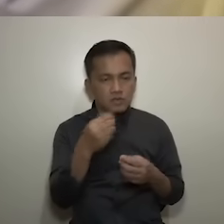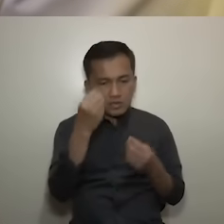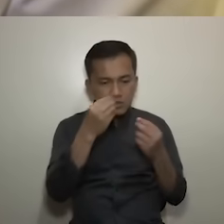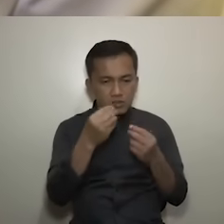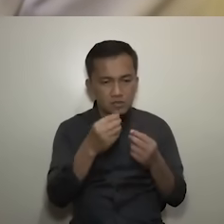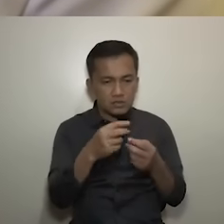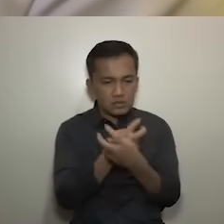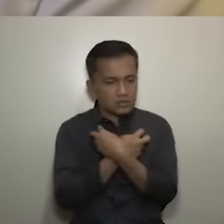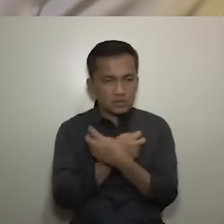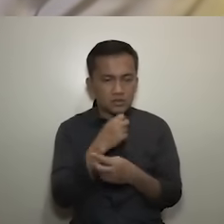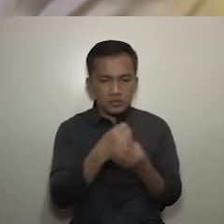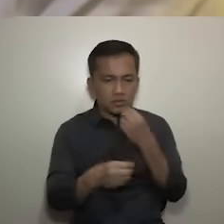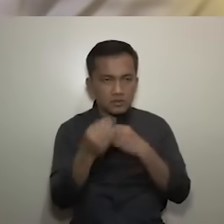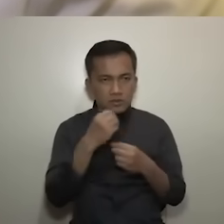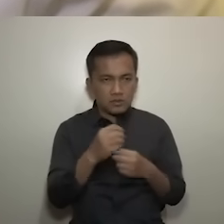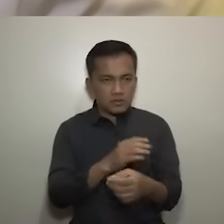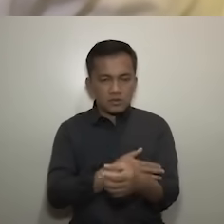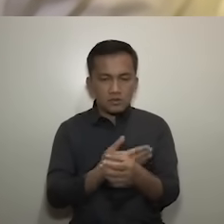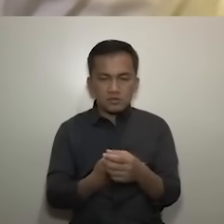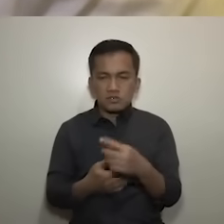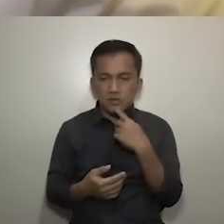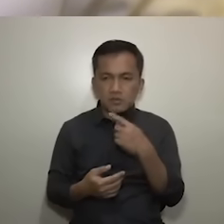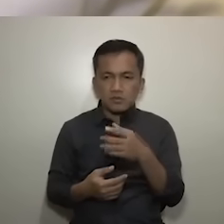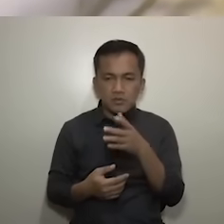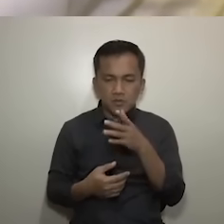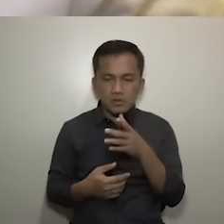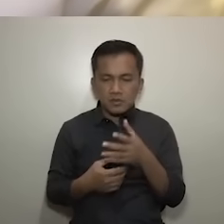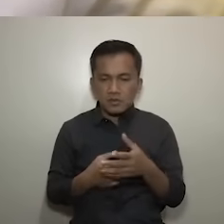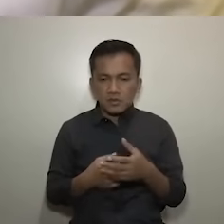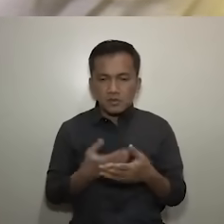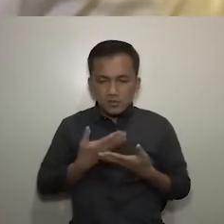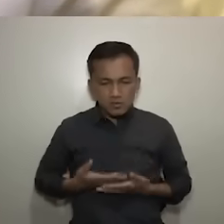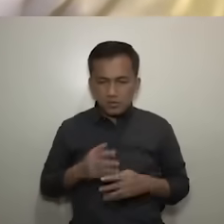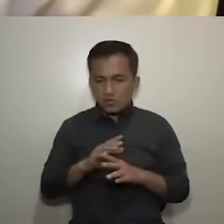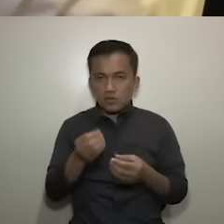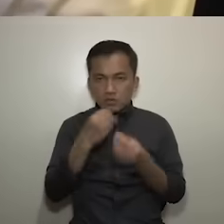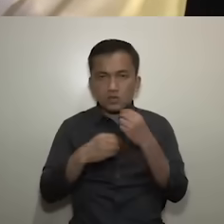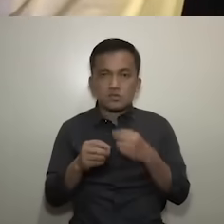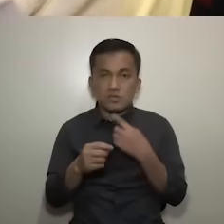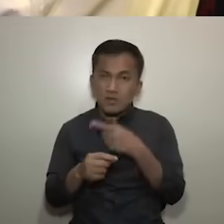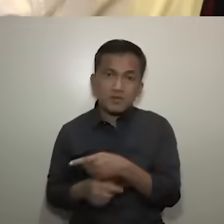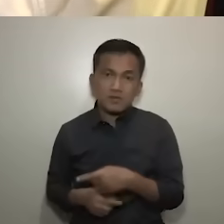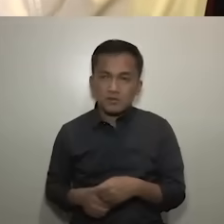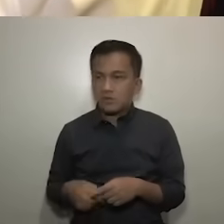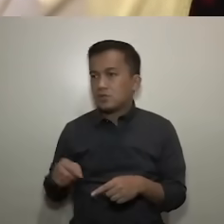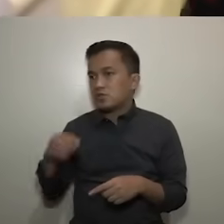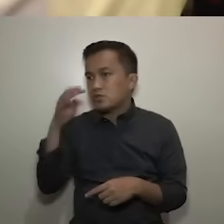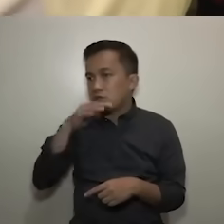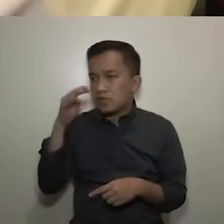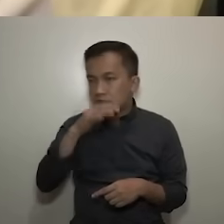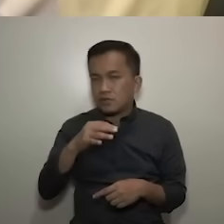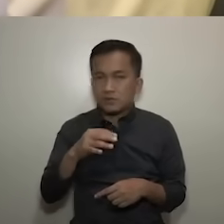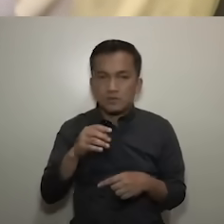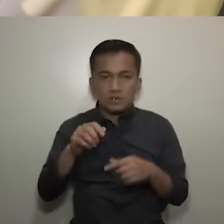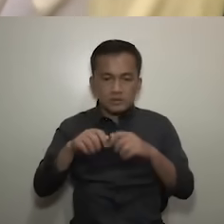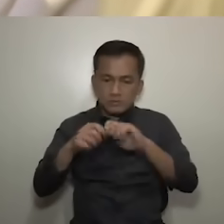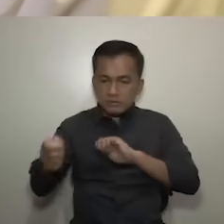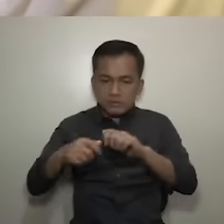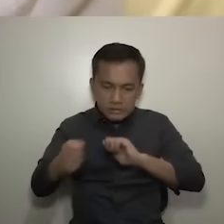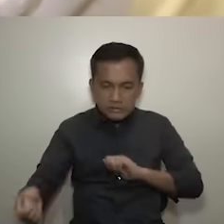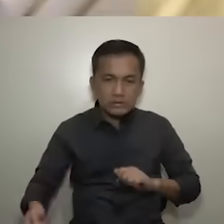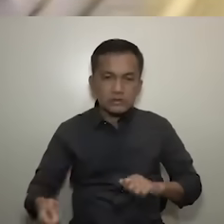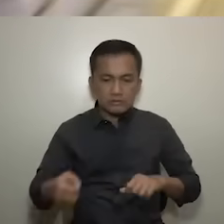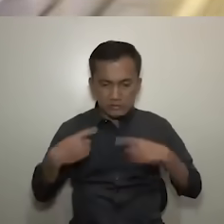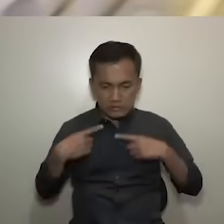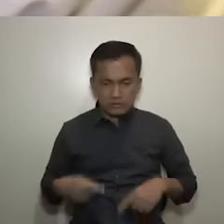ako kumakain. Kahit yung anak sabi niya, mami, I'm so hungry. Sabi ko, baby, don't eat that. Sabi sinungaling, ko, sir. Hindi totoo, sir. Pinunit po niya lahat yung mga damit